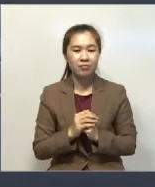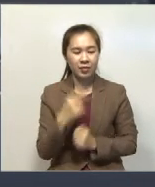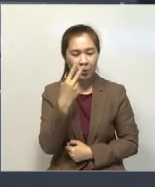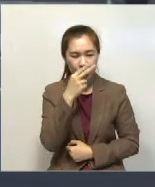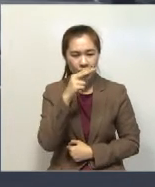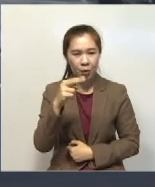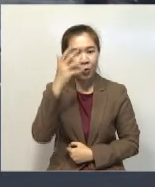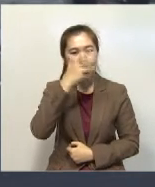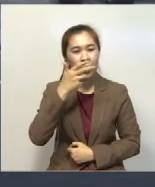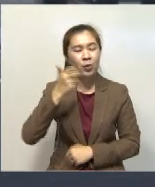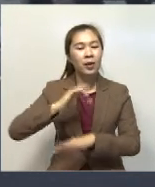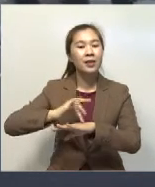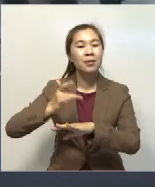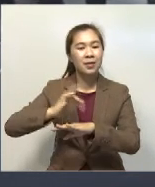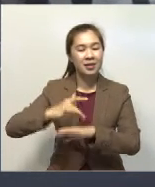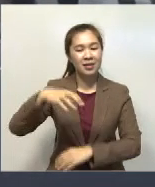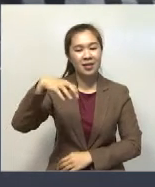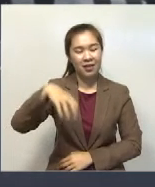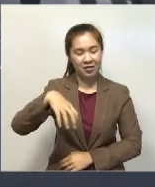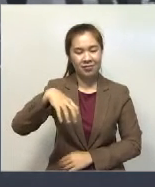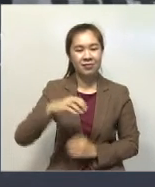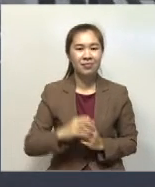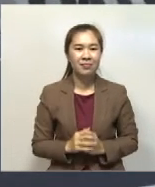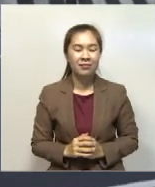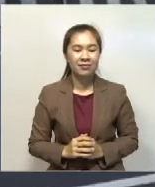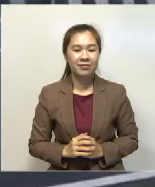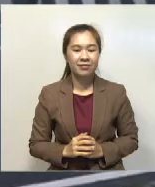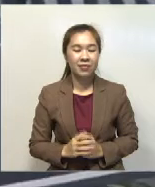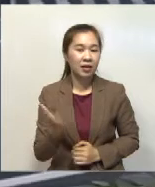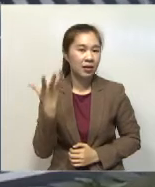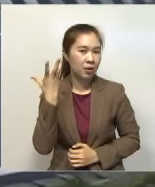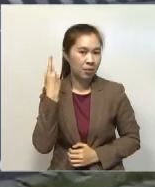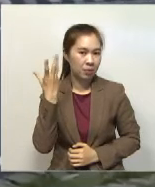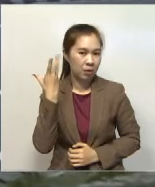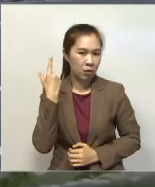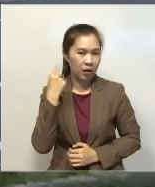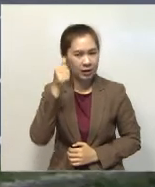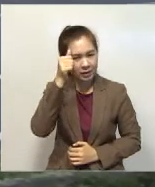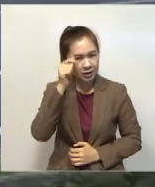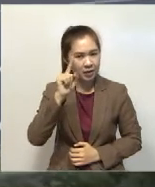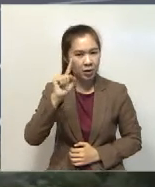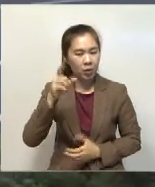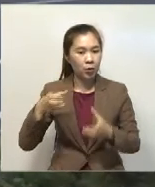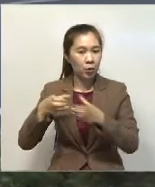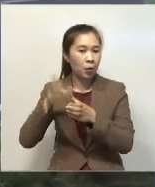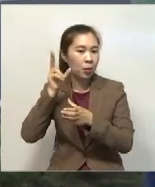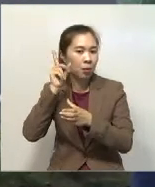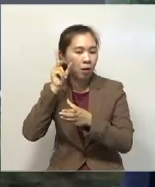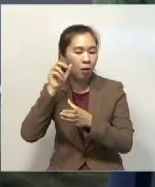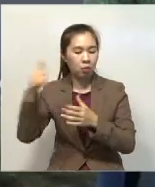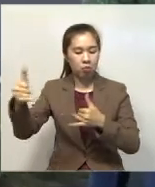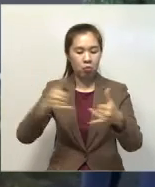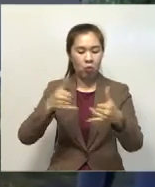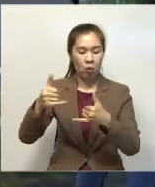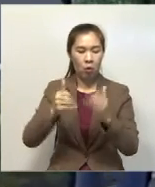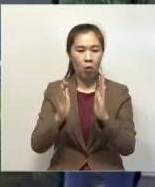ความงดงามของธรรมชาติในอุทยานแห่งชาติดอยอินทนนท์เพิ่มมากยิ่งขึ้นเมื่อวานนี้วันเดียวทีมข่าวบอกว่าคนมาเนี่ย